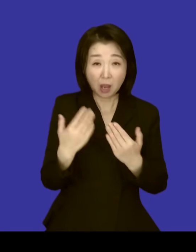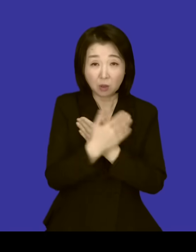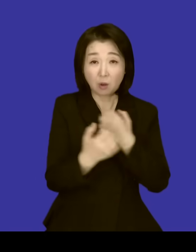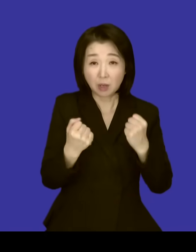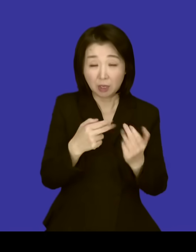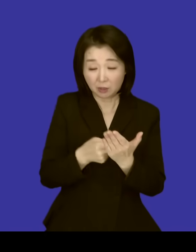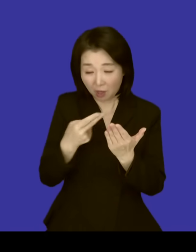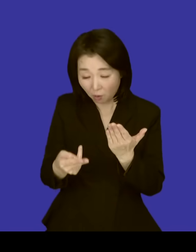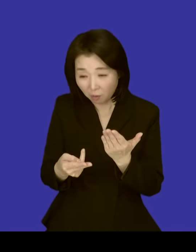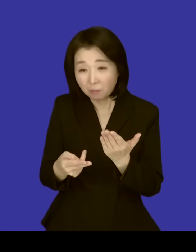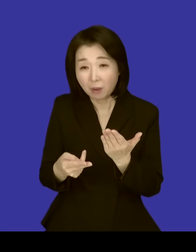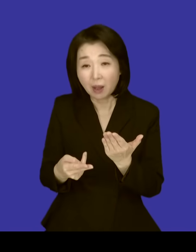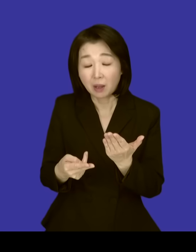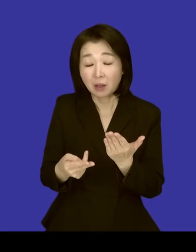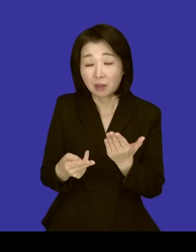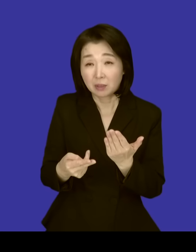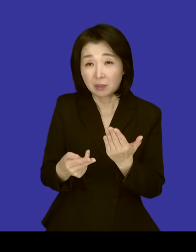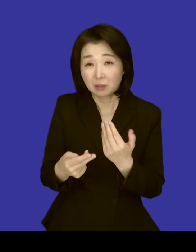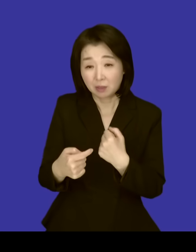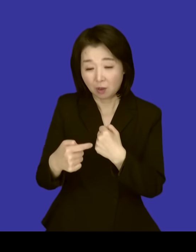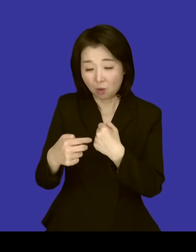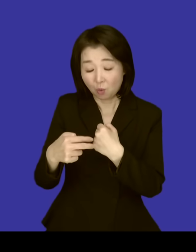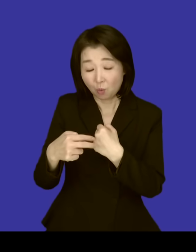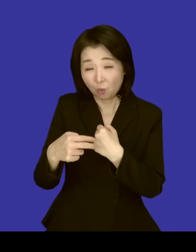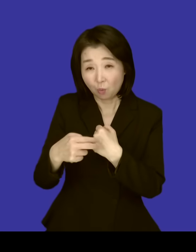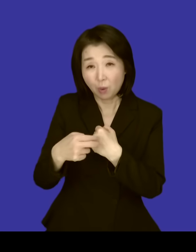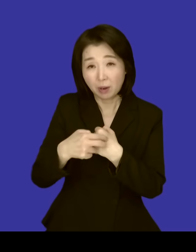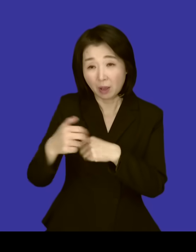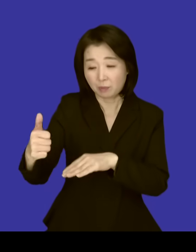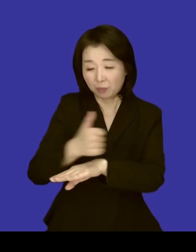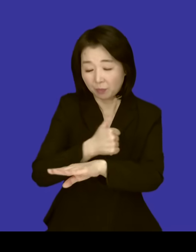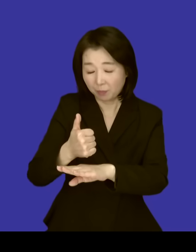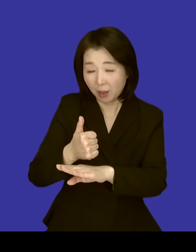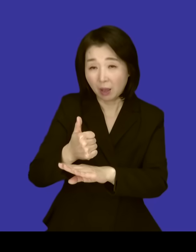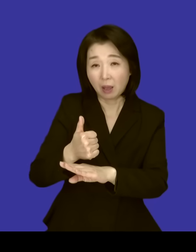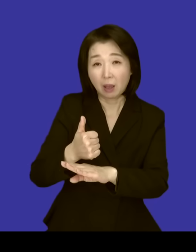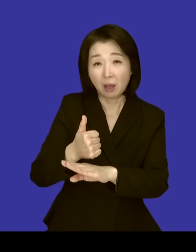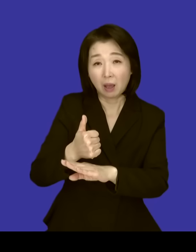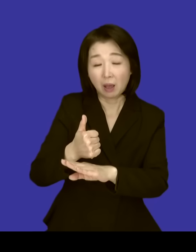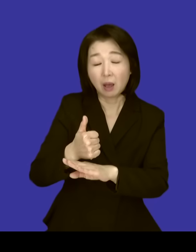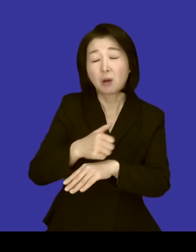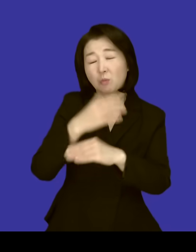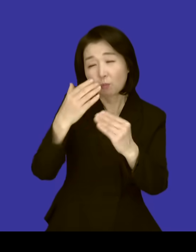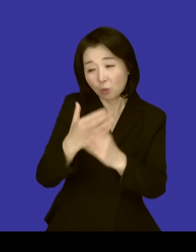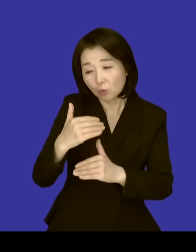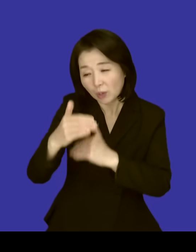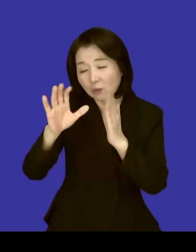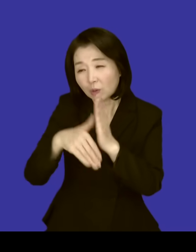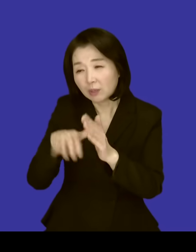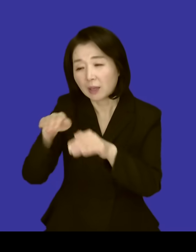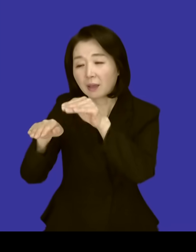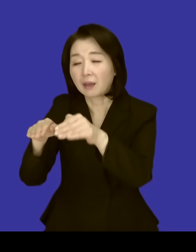해서 이제 외래를 다니시는 그 모습까지 전체적인 과정에 다 관여가 돼 있다 보니까